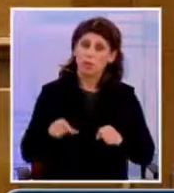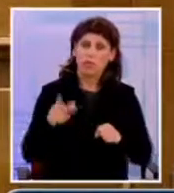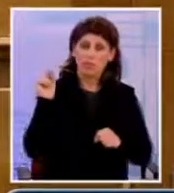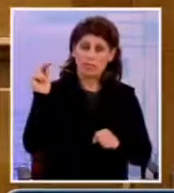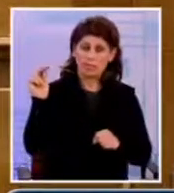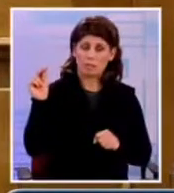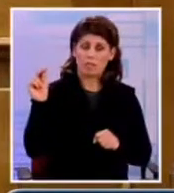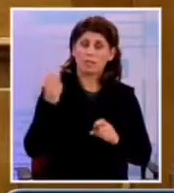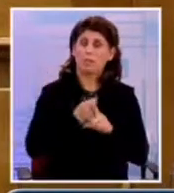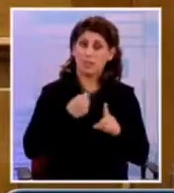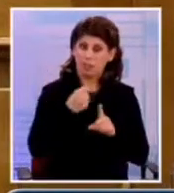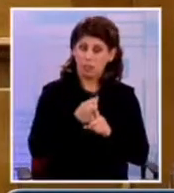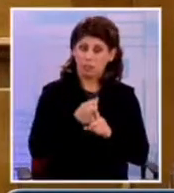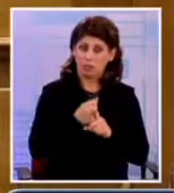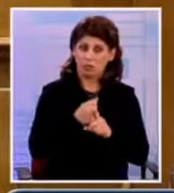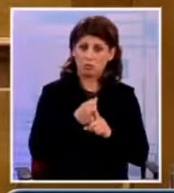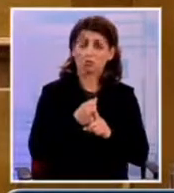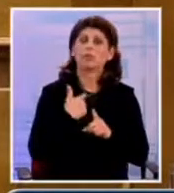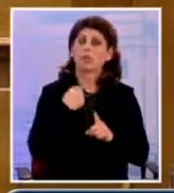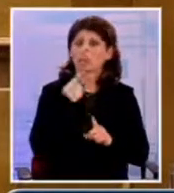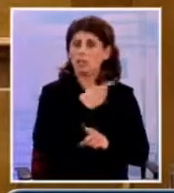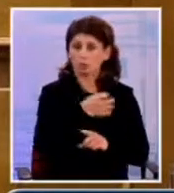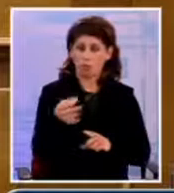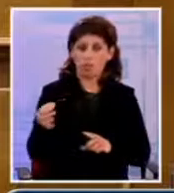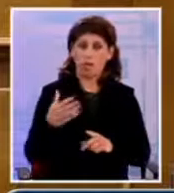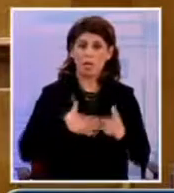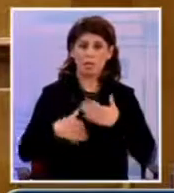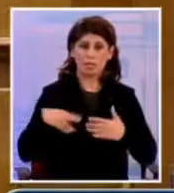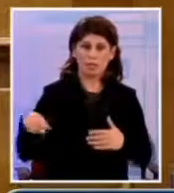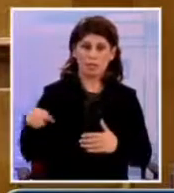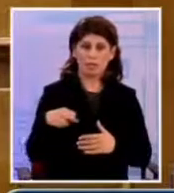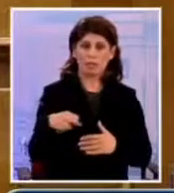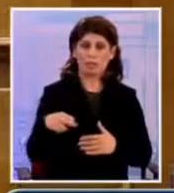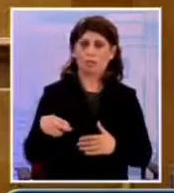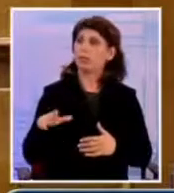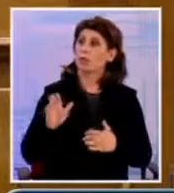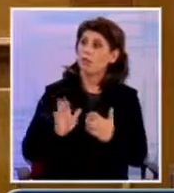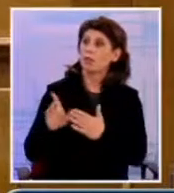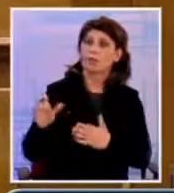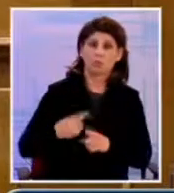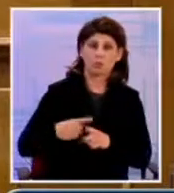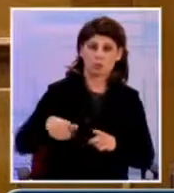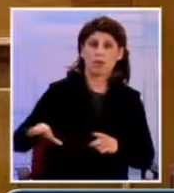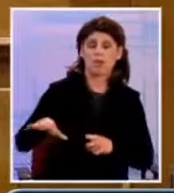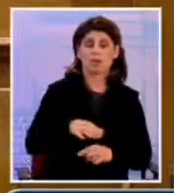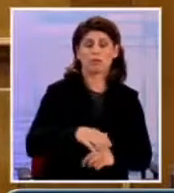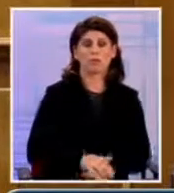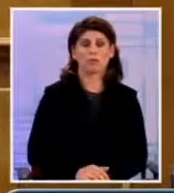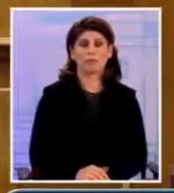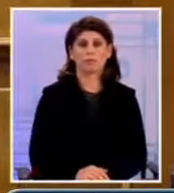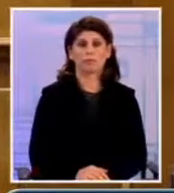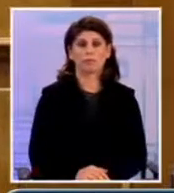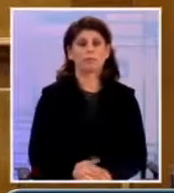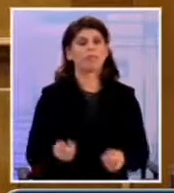δέσμευση διεκδίκηση και να σας πούμε, αγαπητοί συνάδελφοι και προς τον ελληνικό λαό, ότι